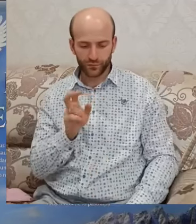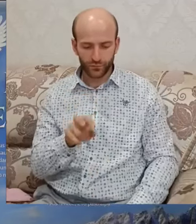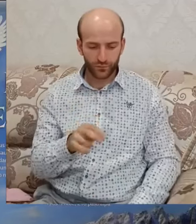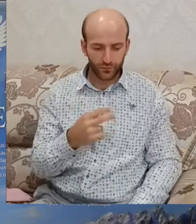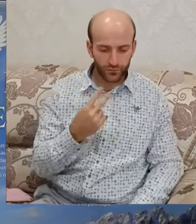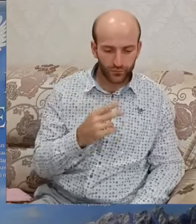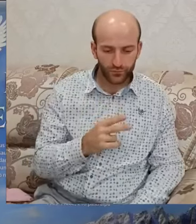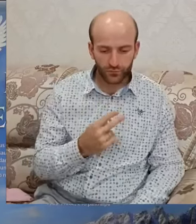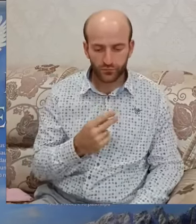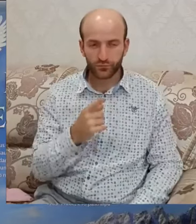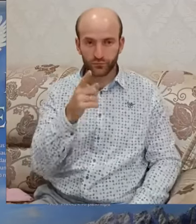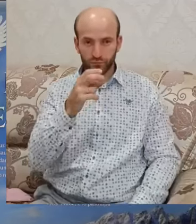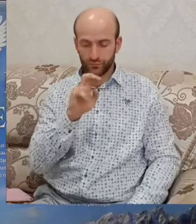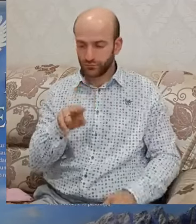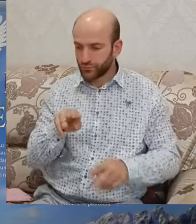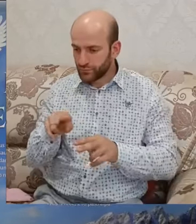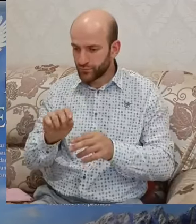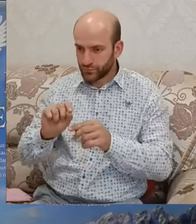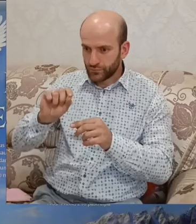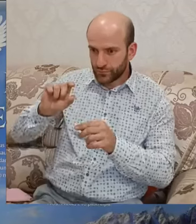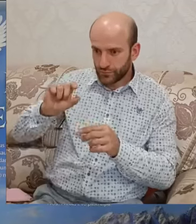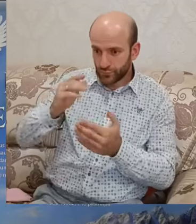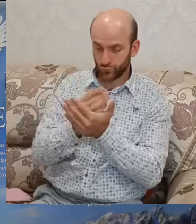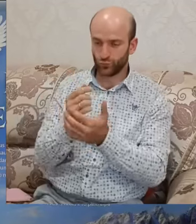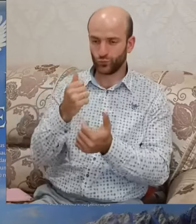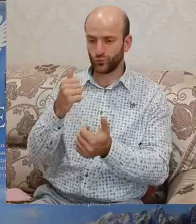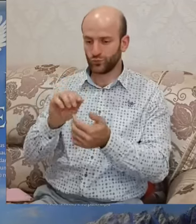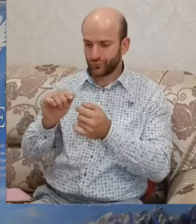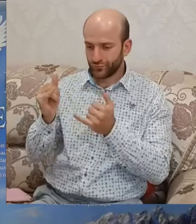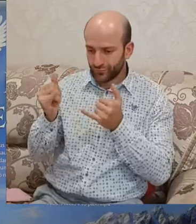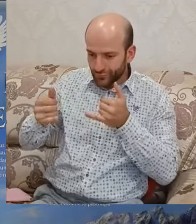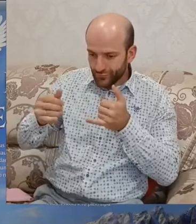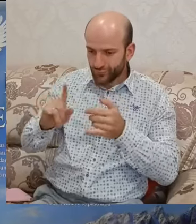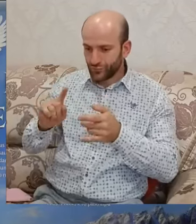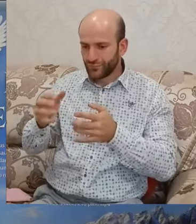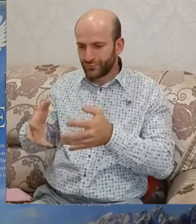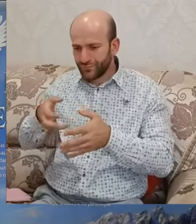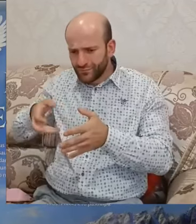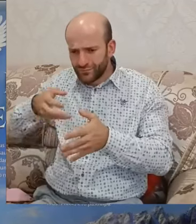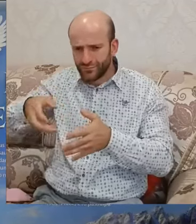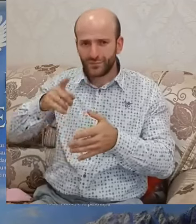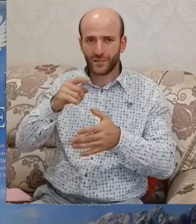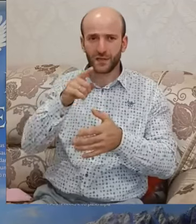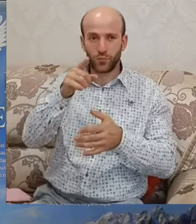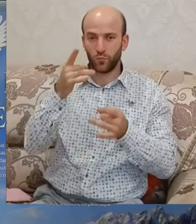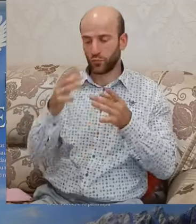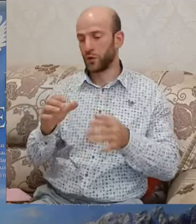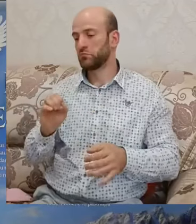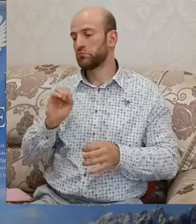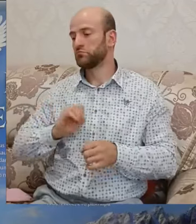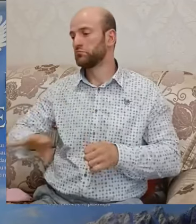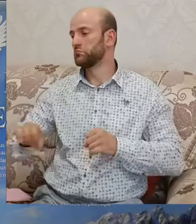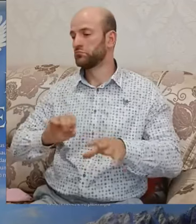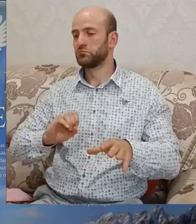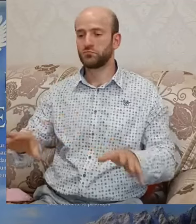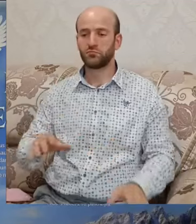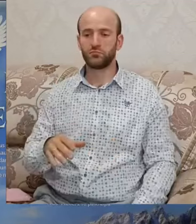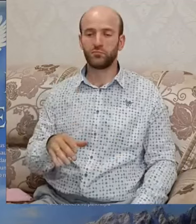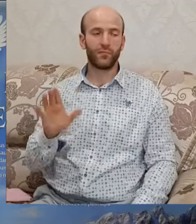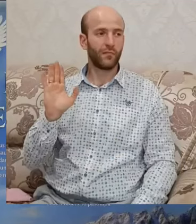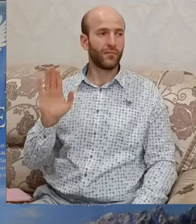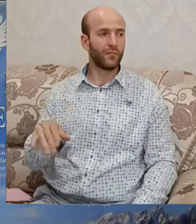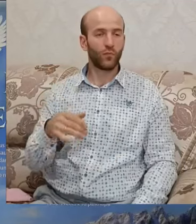tiesiog žemėje. Мы не оставляем просто семени в земле. Mes bandome sudaryti jai sąlygas, kad ji išauktų. Мы пробуем создать условия,